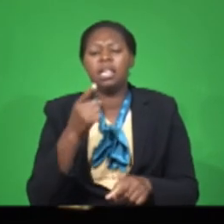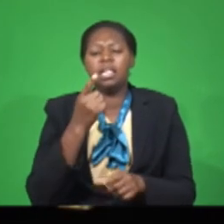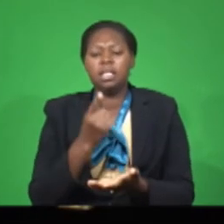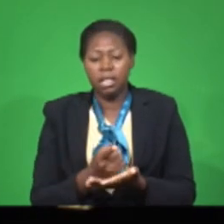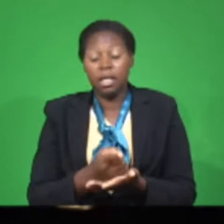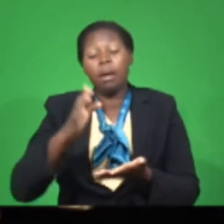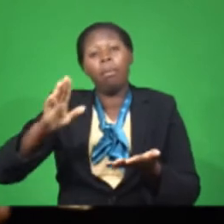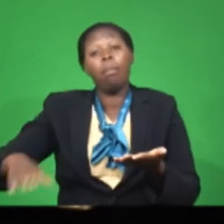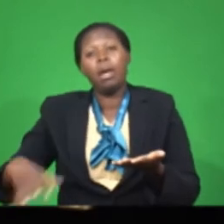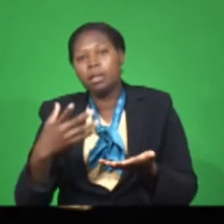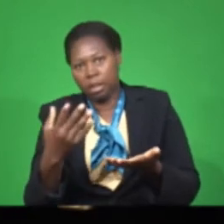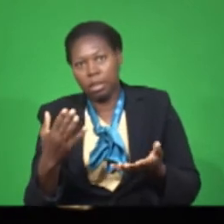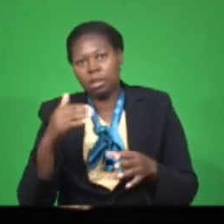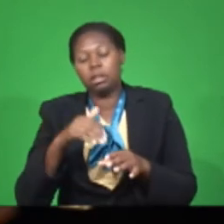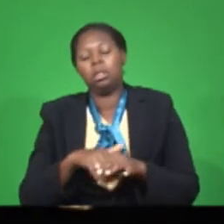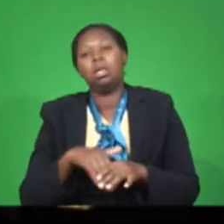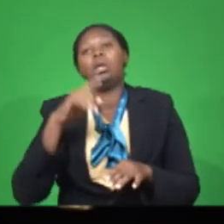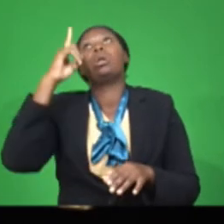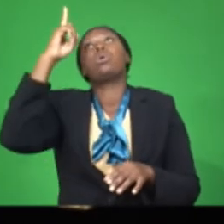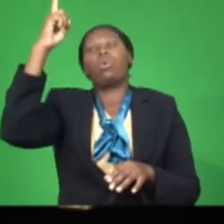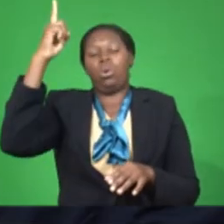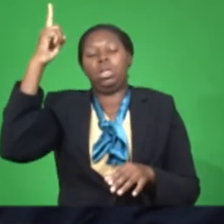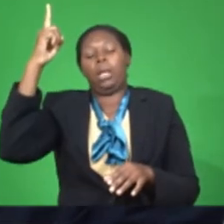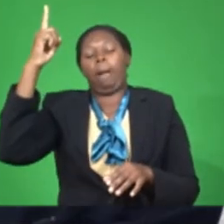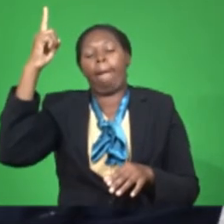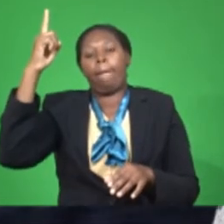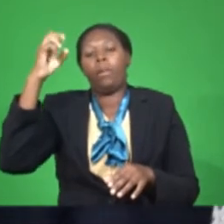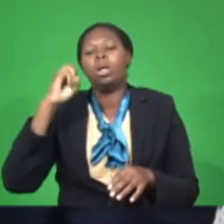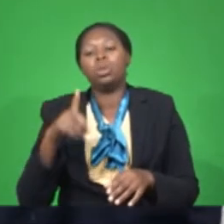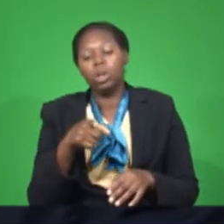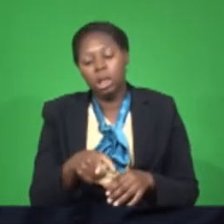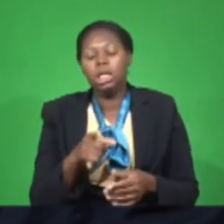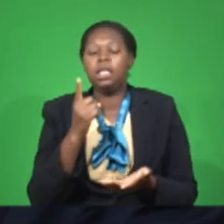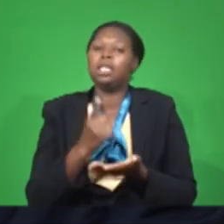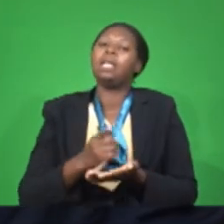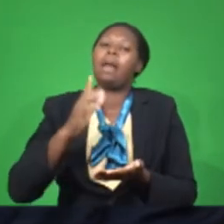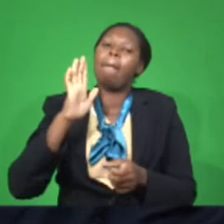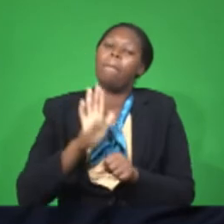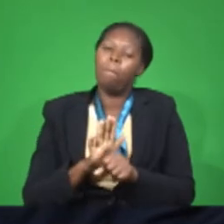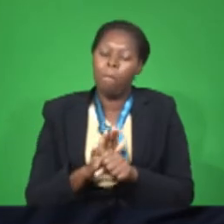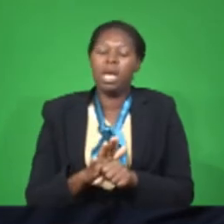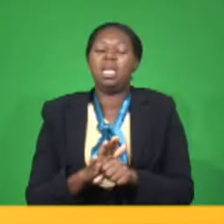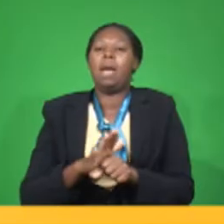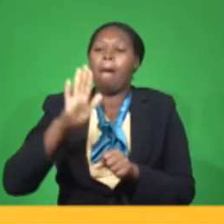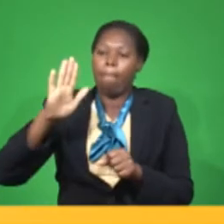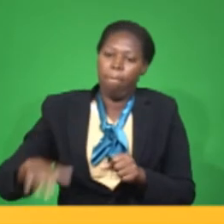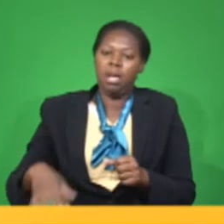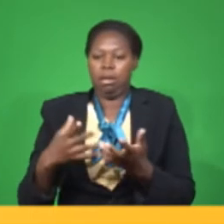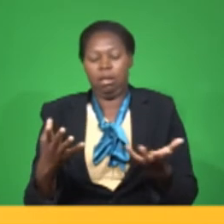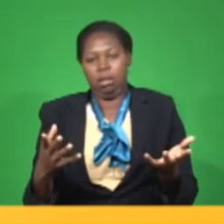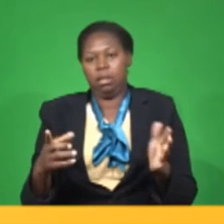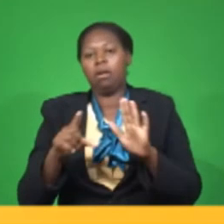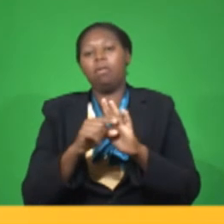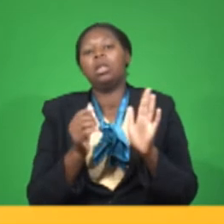Hapana chitema chine zita chisina kuitwa naManasa. Alright. Saka mazoti verse ya 12 na 13. Zvino akati